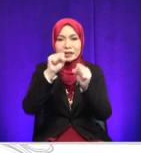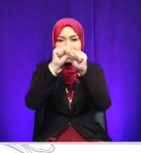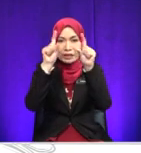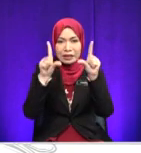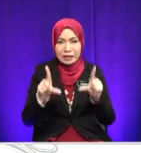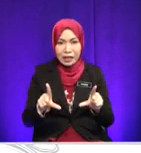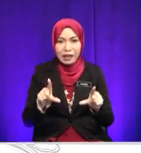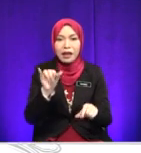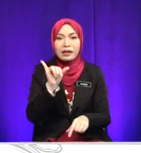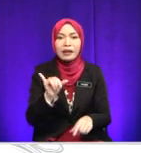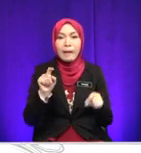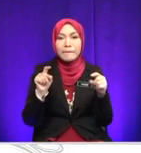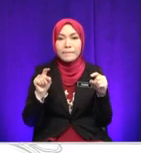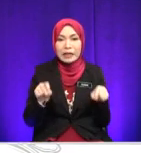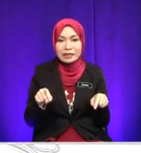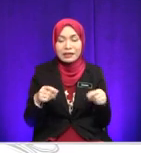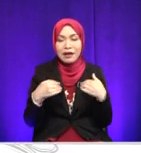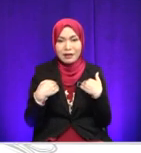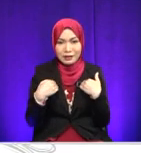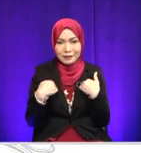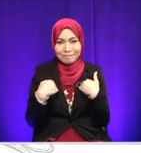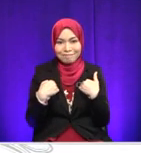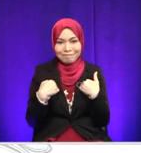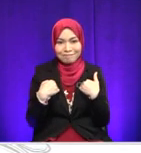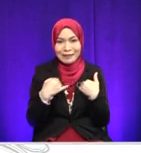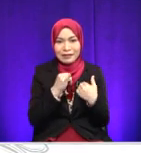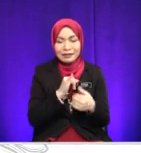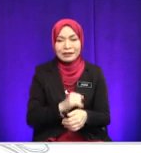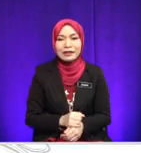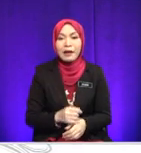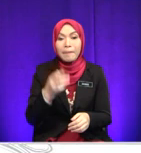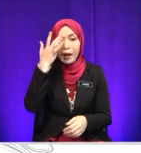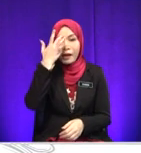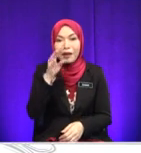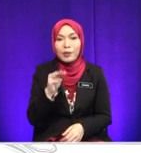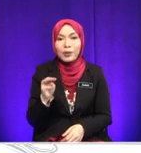dah fikirkan dah apakah kerjaya, cita-cita kita selepas kita